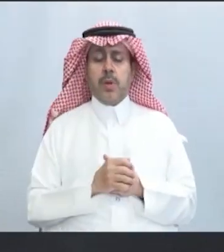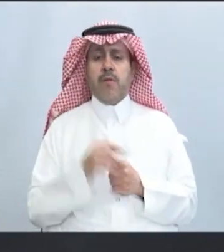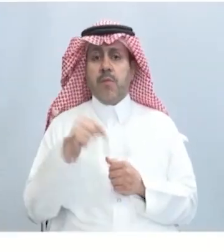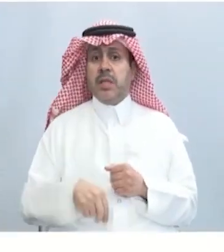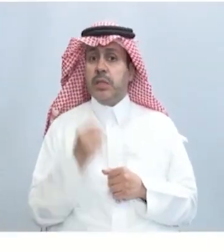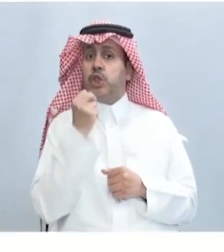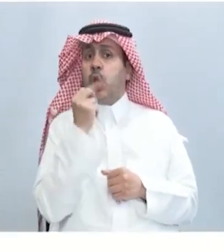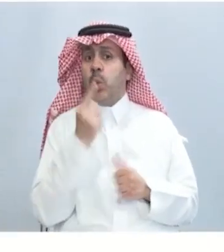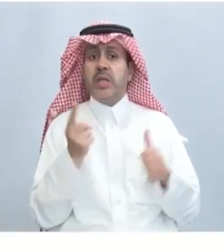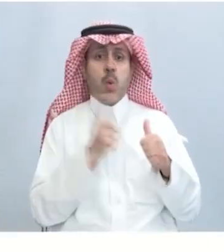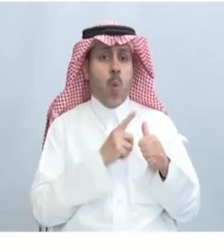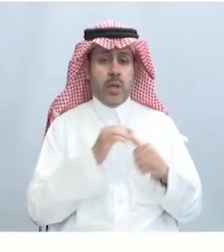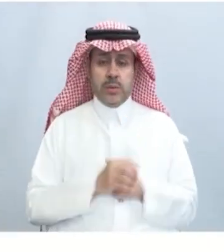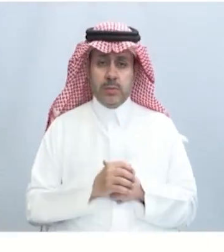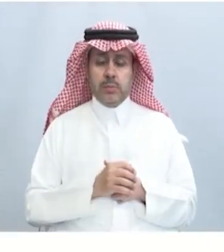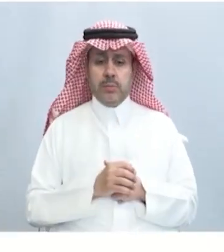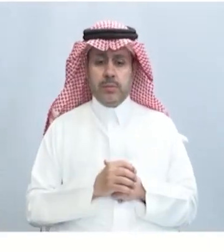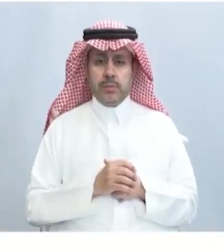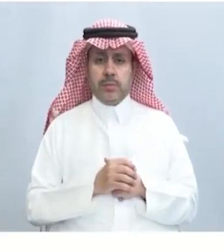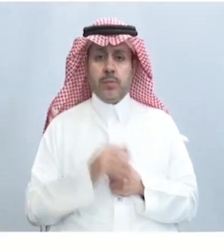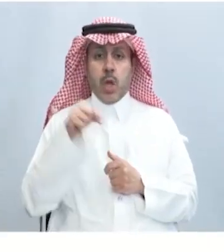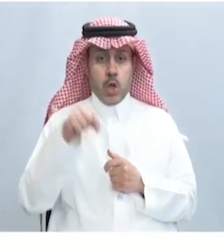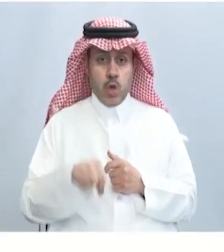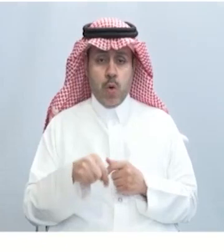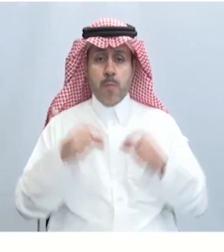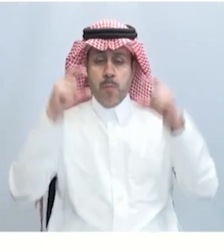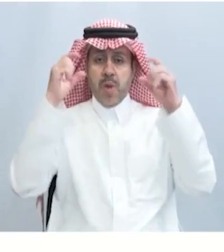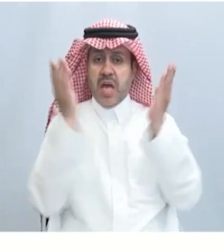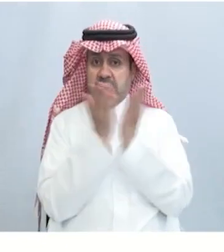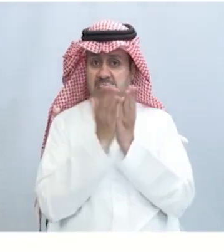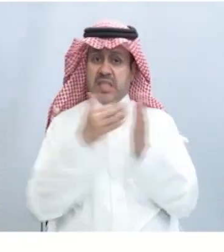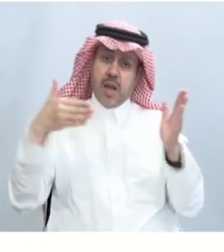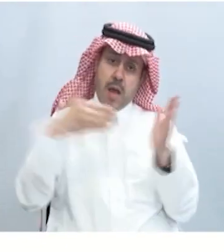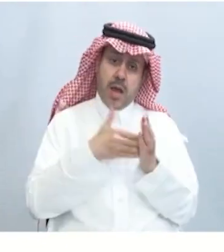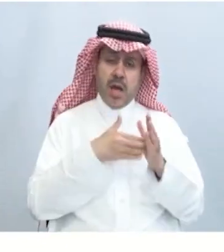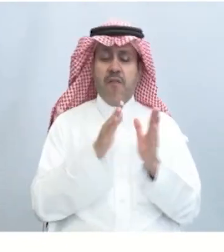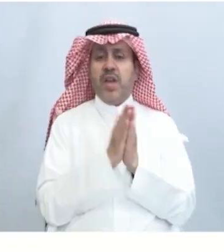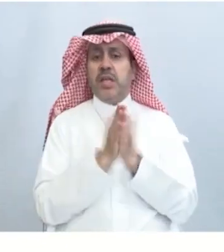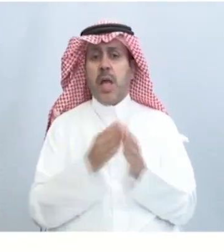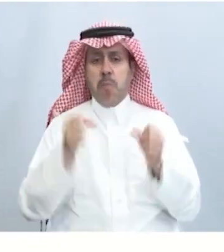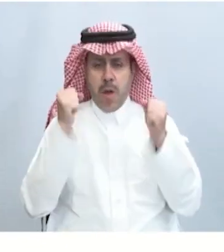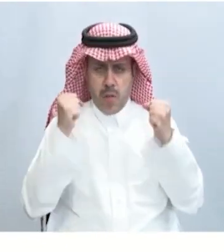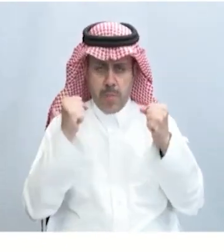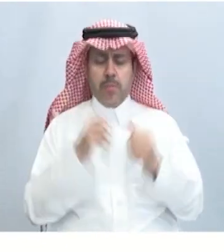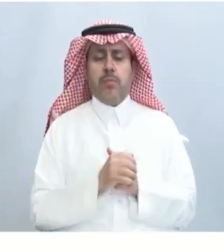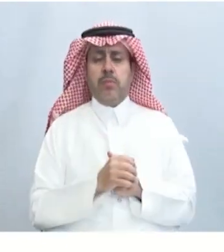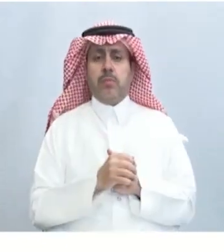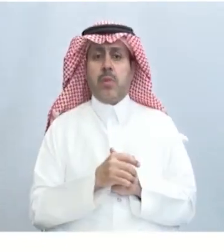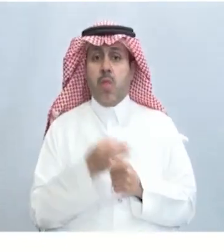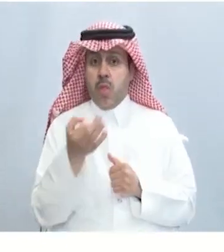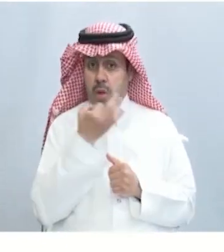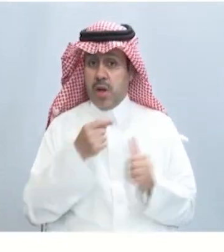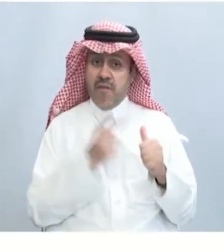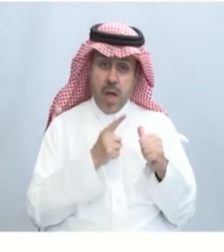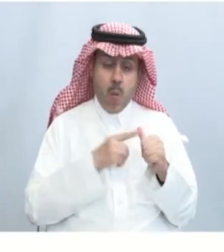توحيد واحد اهلا وسهلا بكم اليوم معنا الدرس الاخير من هذا الكتاب العظيم ذكرنا في اول